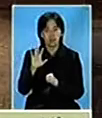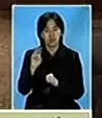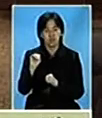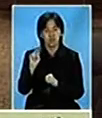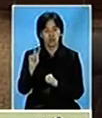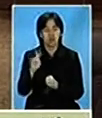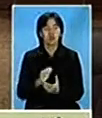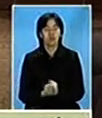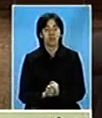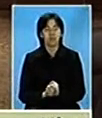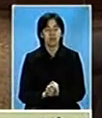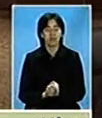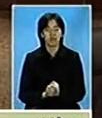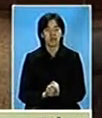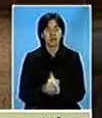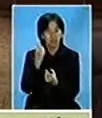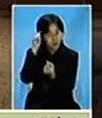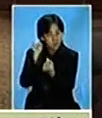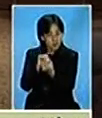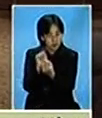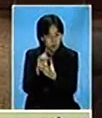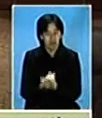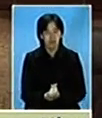2542เนี่ยเป็นเจตนารมณ์เพื่อจะคุ้มครอง